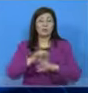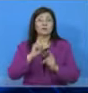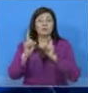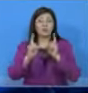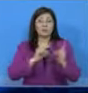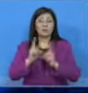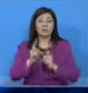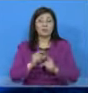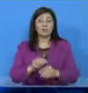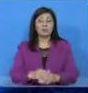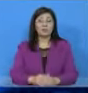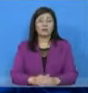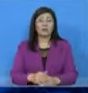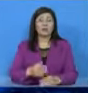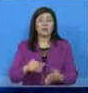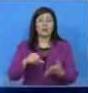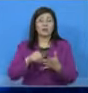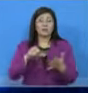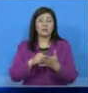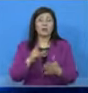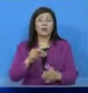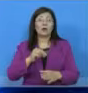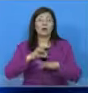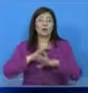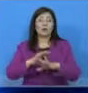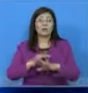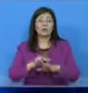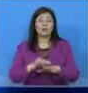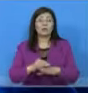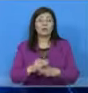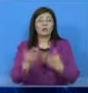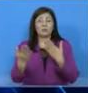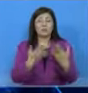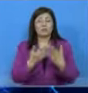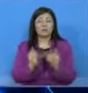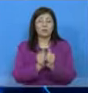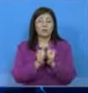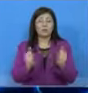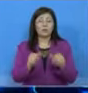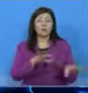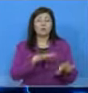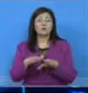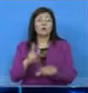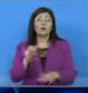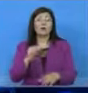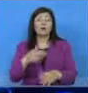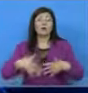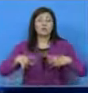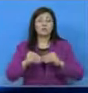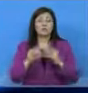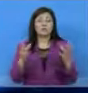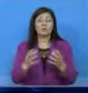тренинги именно в отношении, как правильно вести переговоры, вот именно бракоразводных процессов, как семью сохранить,